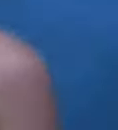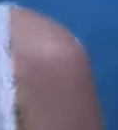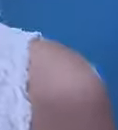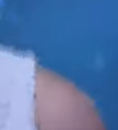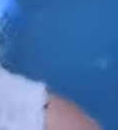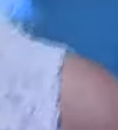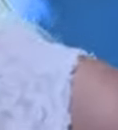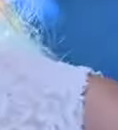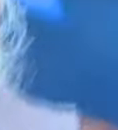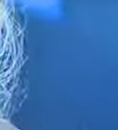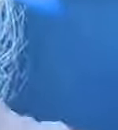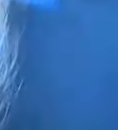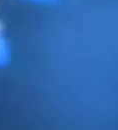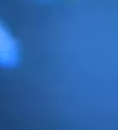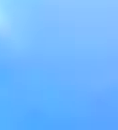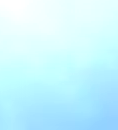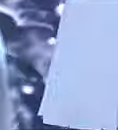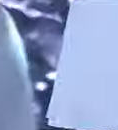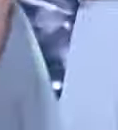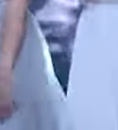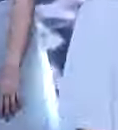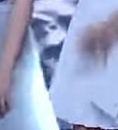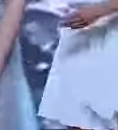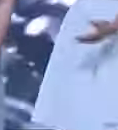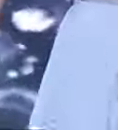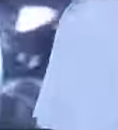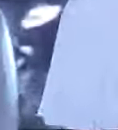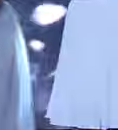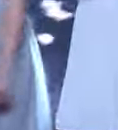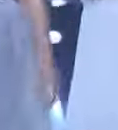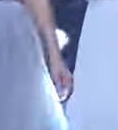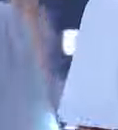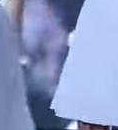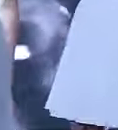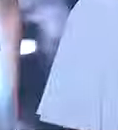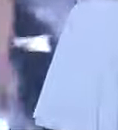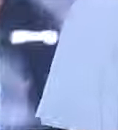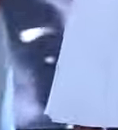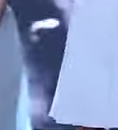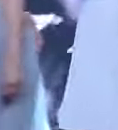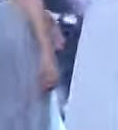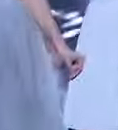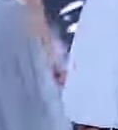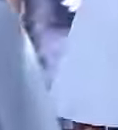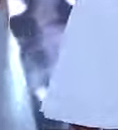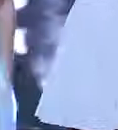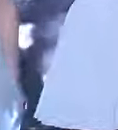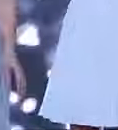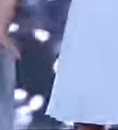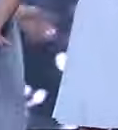masz. Wystarczy tylko chcieć odrzucić rzeczy złe, uwierzyć w